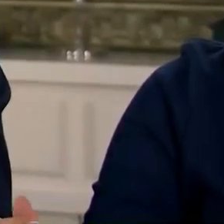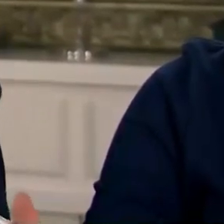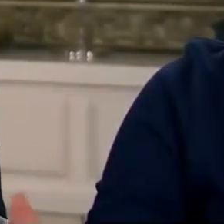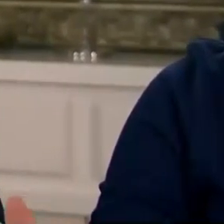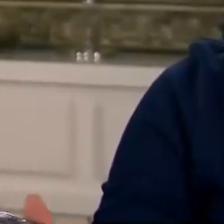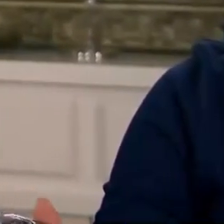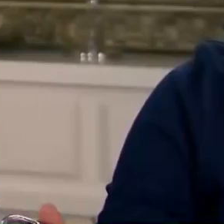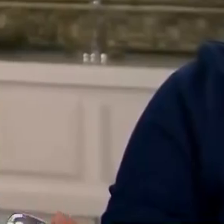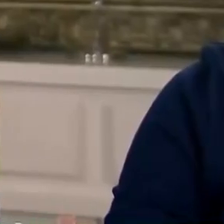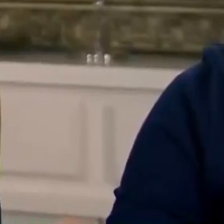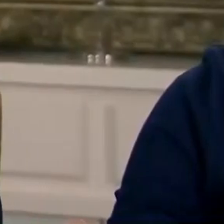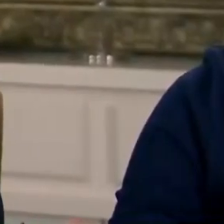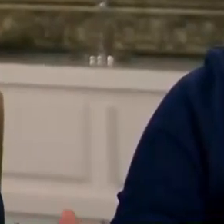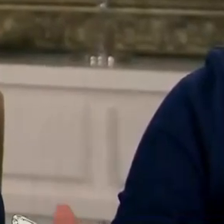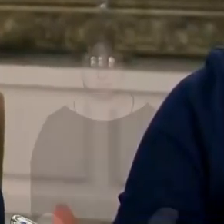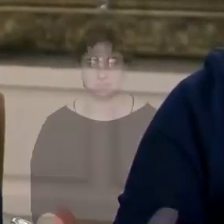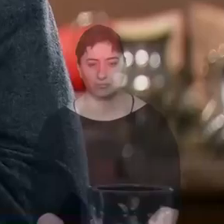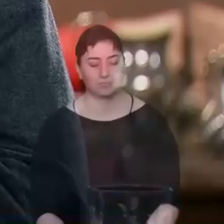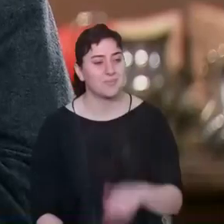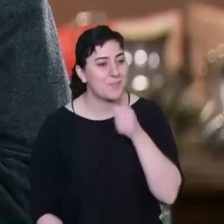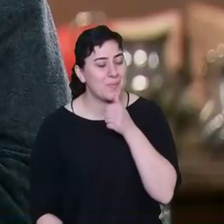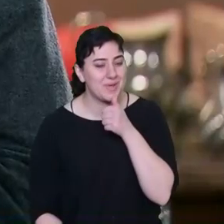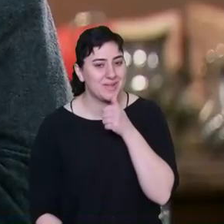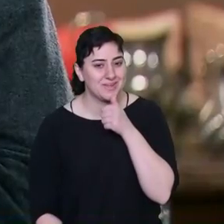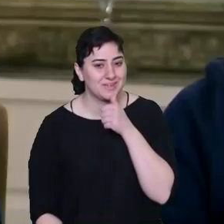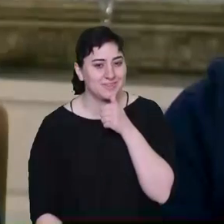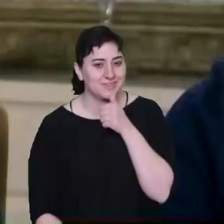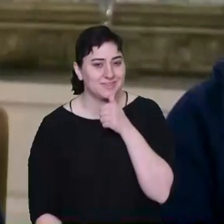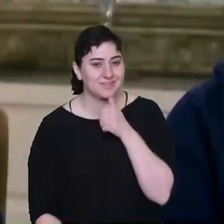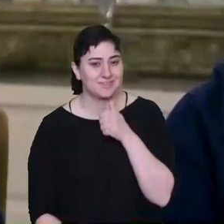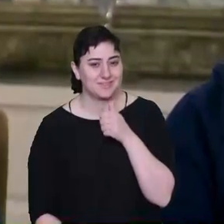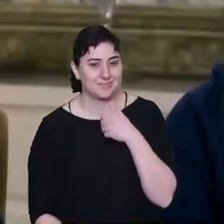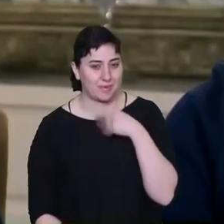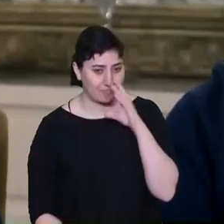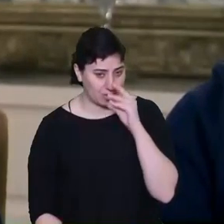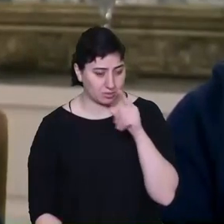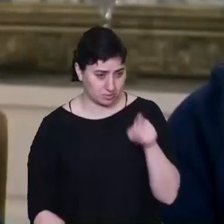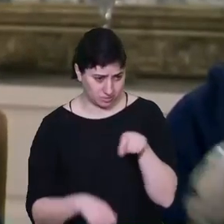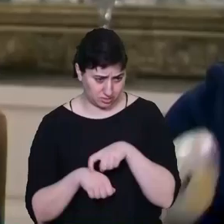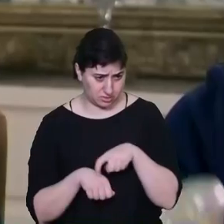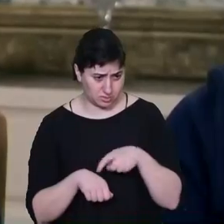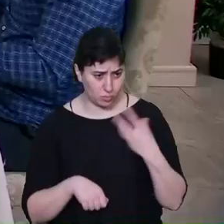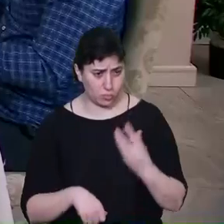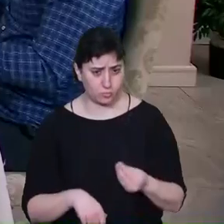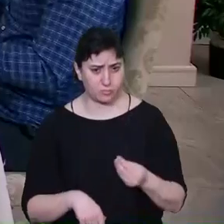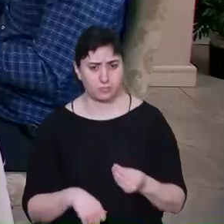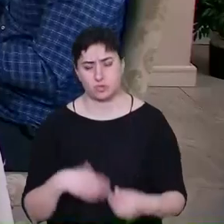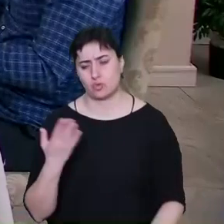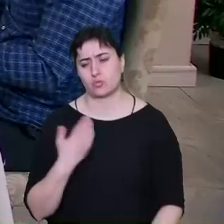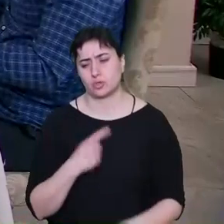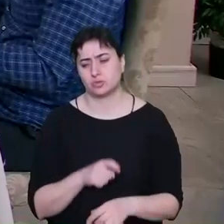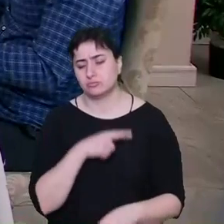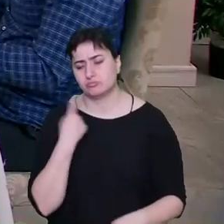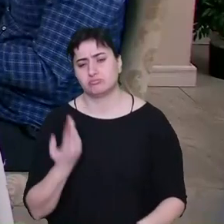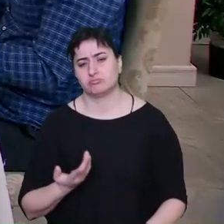Sap çorbasını içerken Kemal'e baktı. Babacığım, ya Fenerliyim dedim diye kızdınız galiba. Yok canım, niye